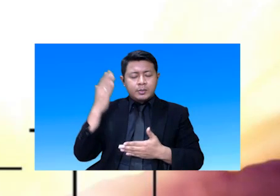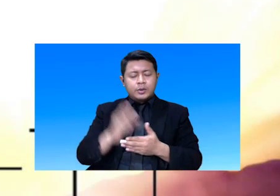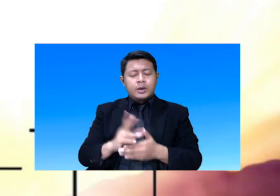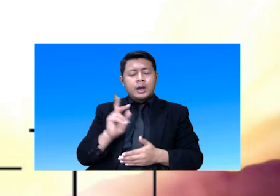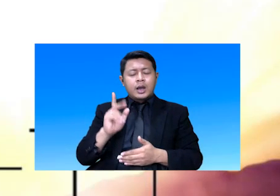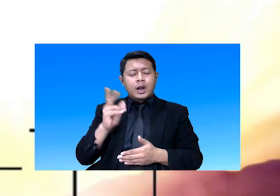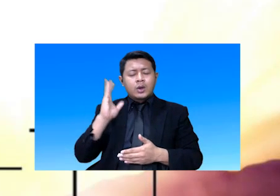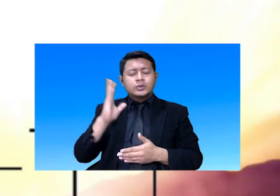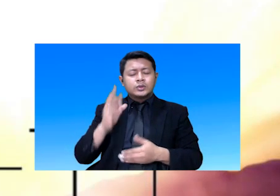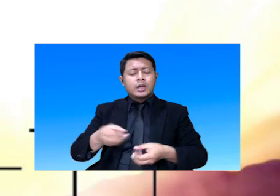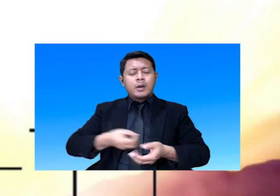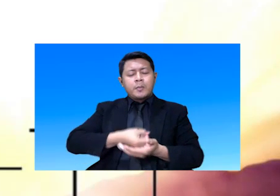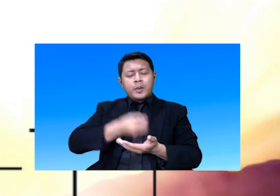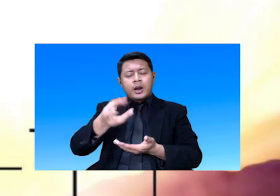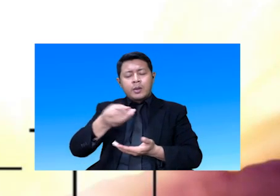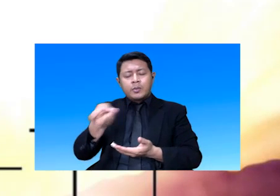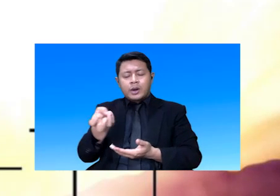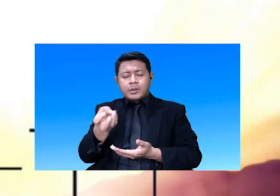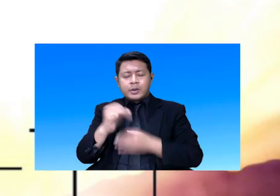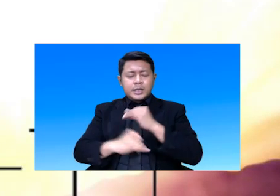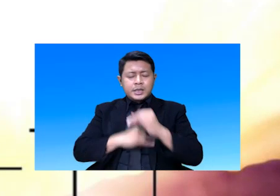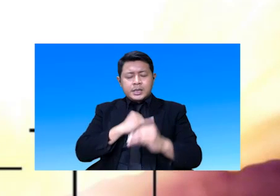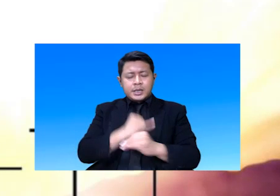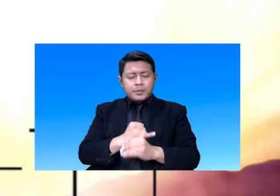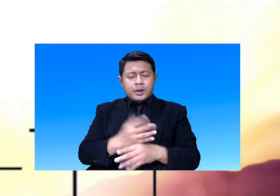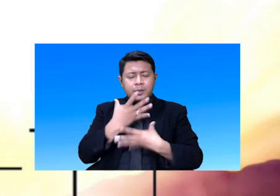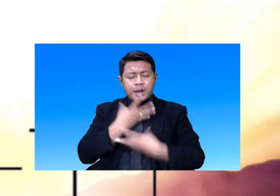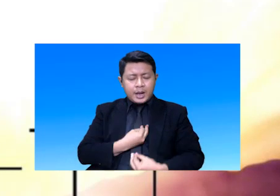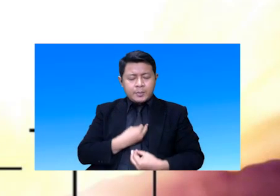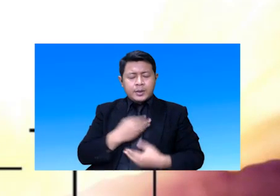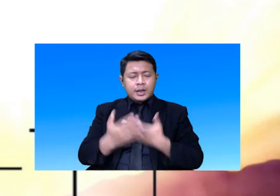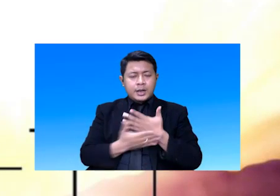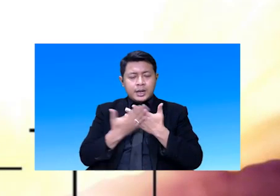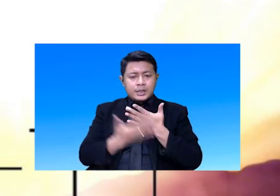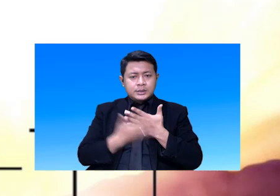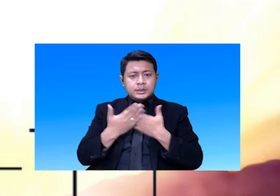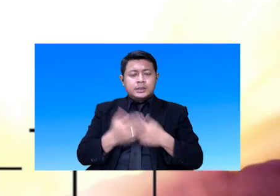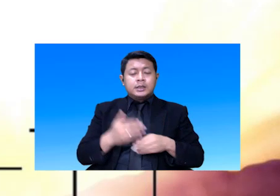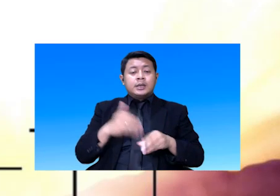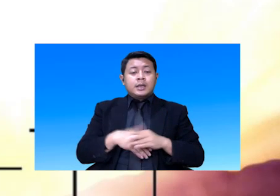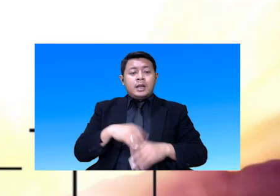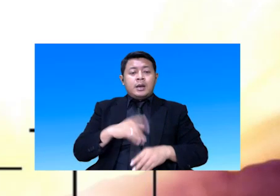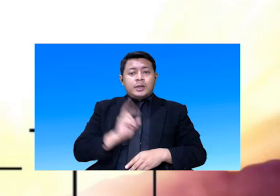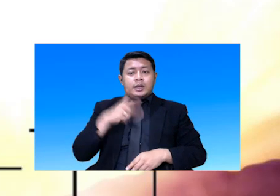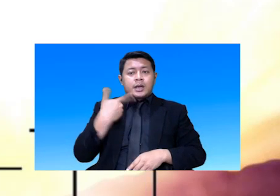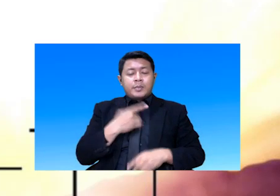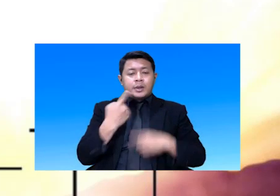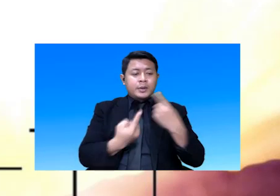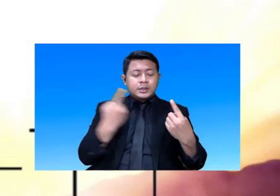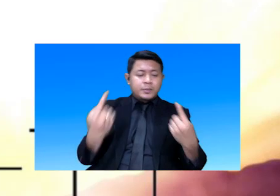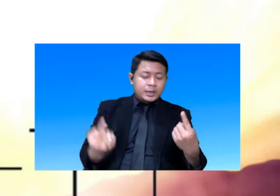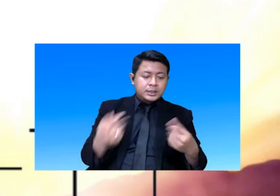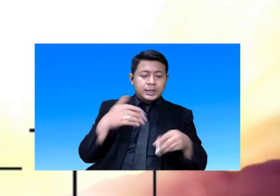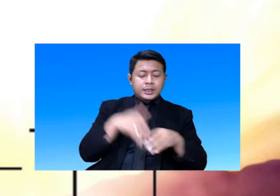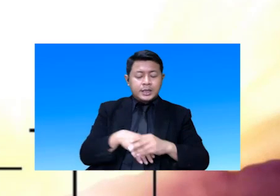Maha Pengasih, kami bersyukur kepada-Mu karena Engkau telah menaburkan benih-benih iman, pengharapan, dan